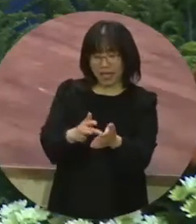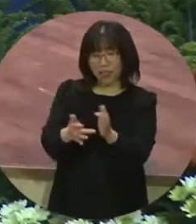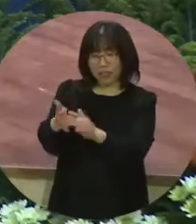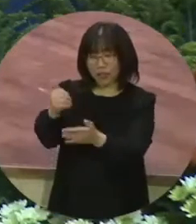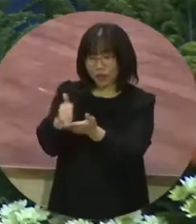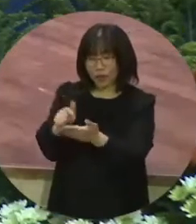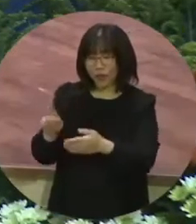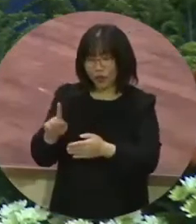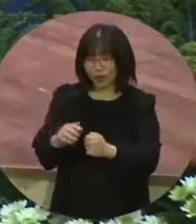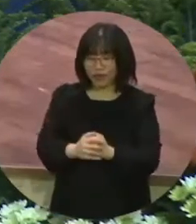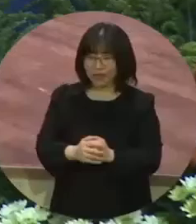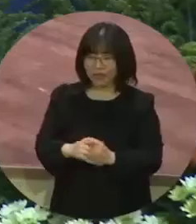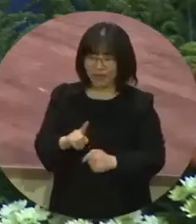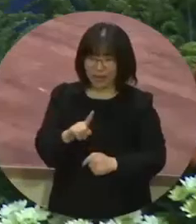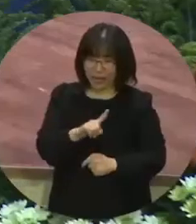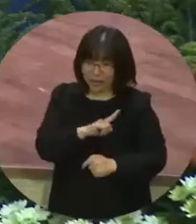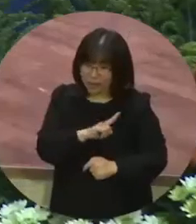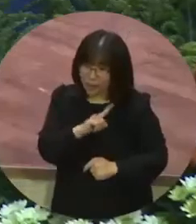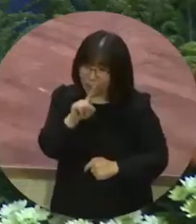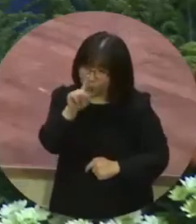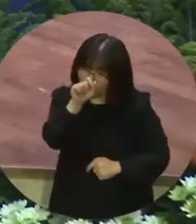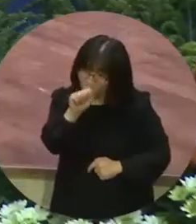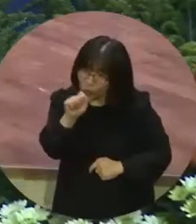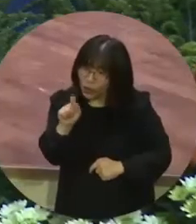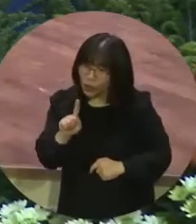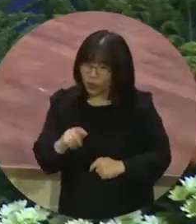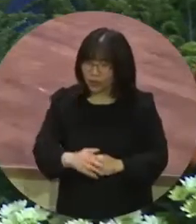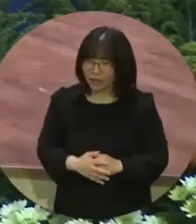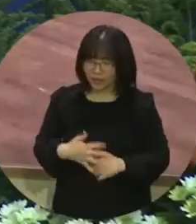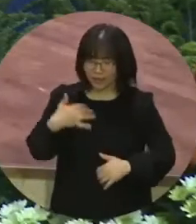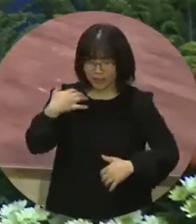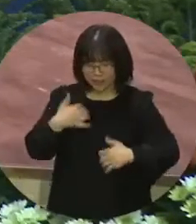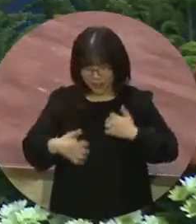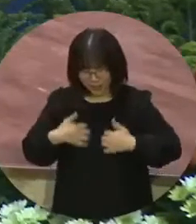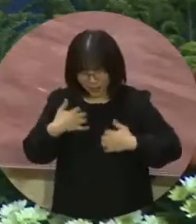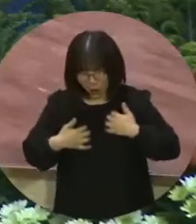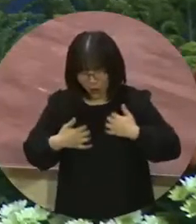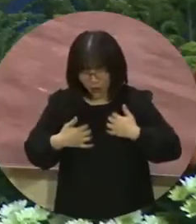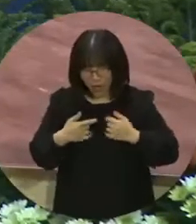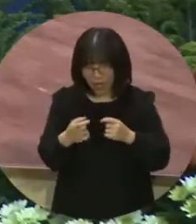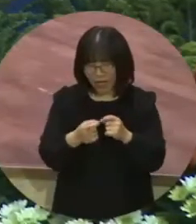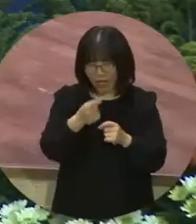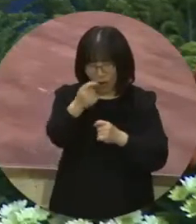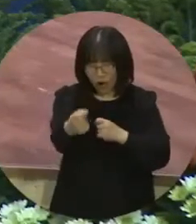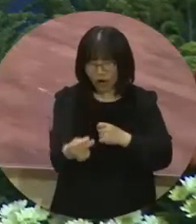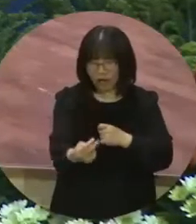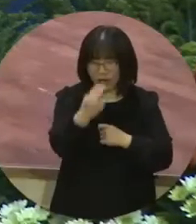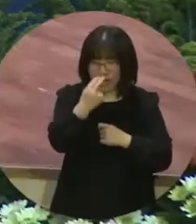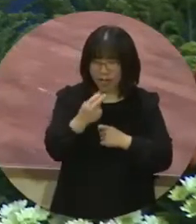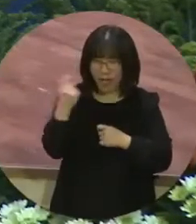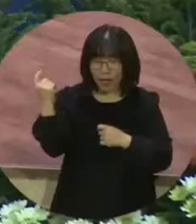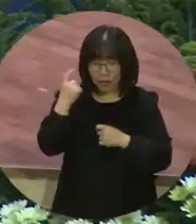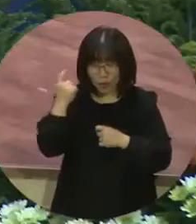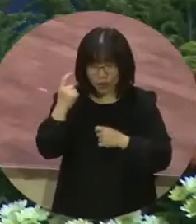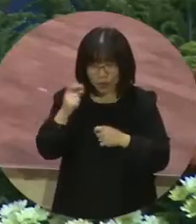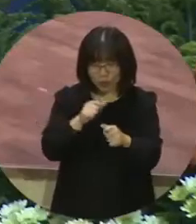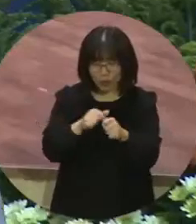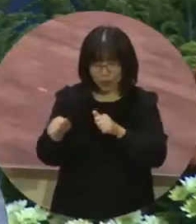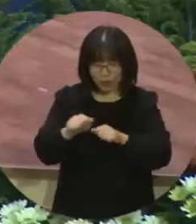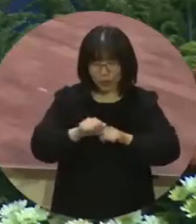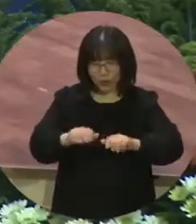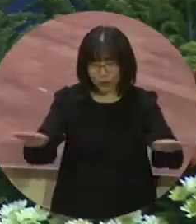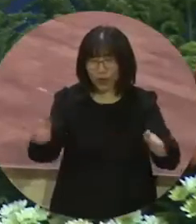예수님은 가장 놀랍고 즐거운 영생의 소식을 전하러 오신 분이에요. 즐거운 소식을 전하러